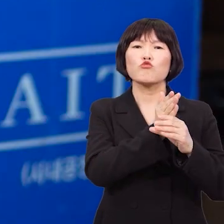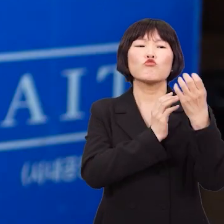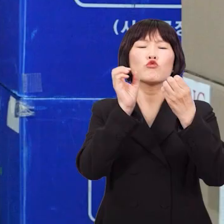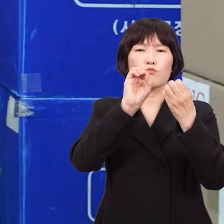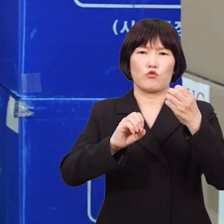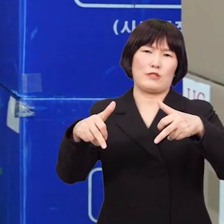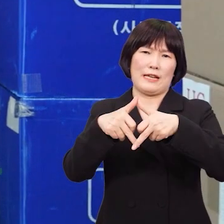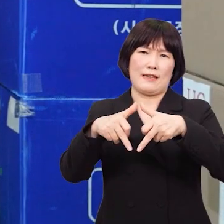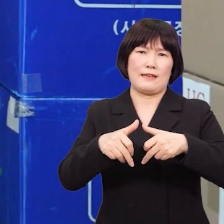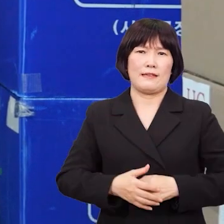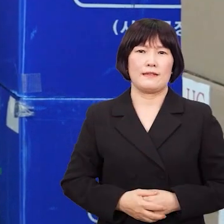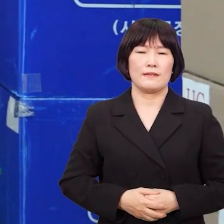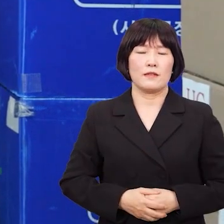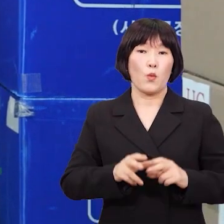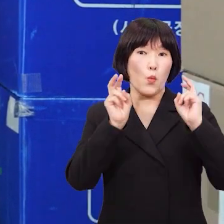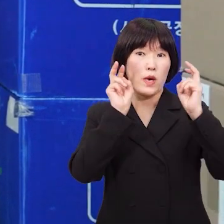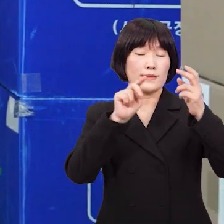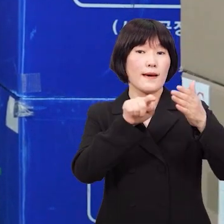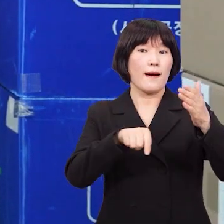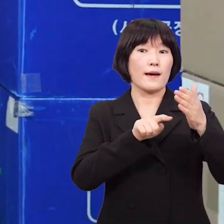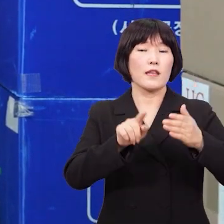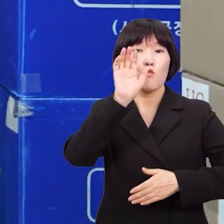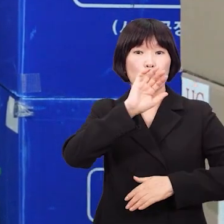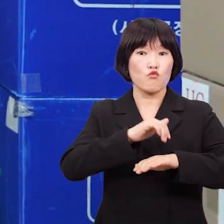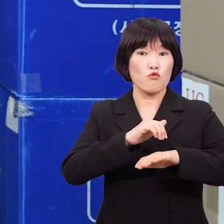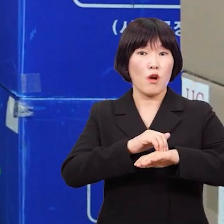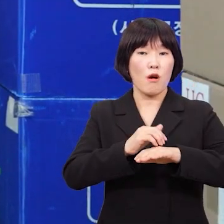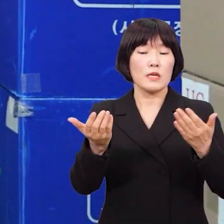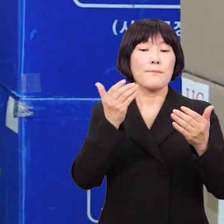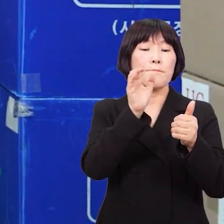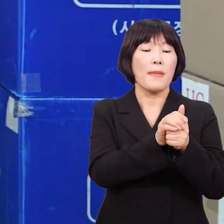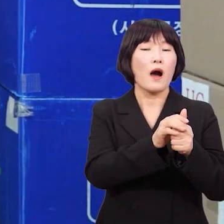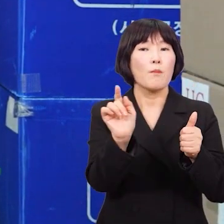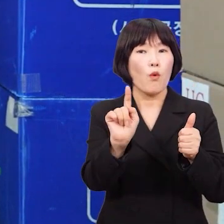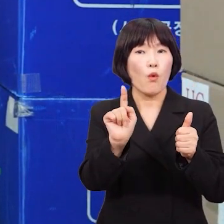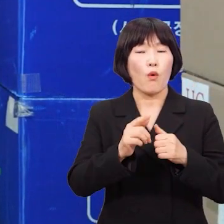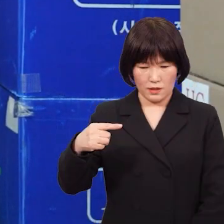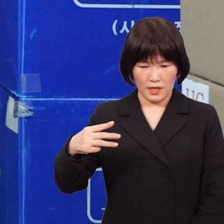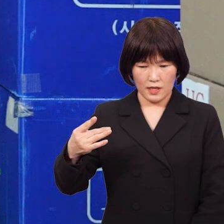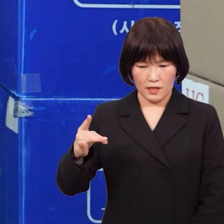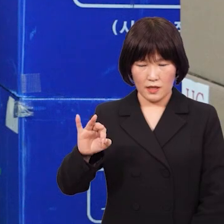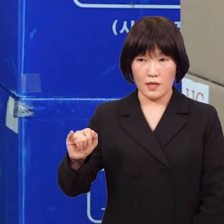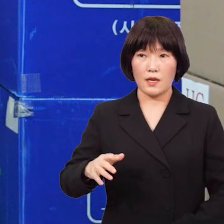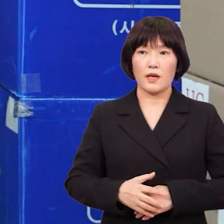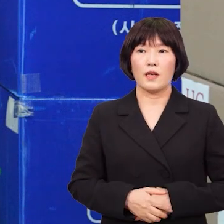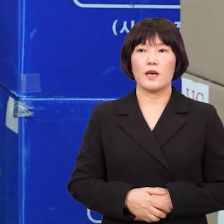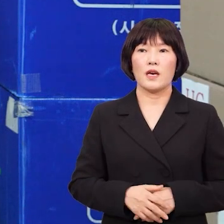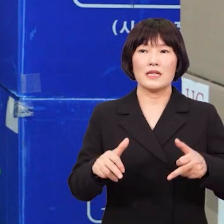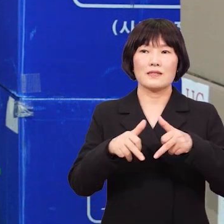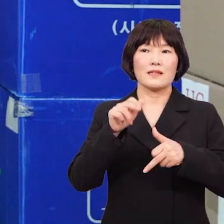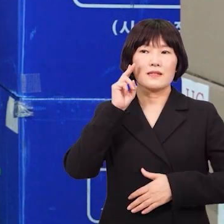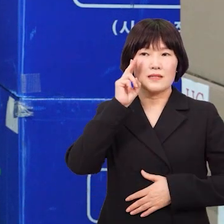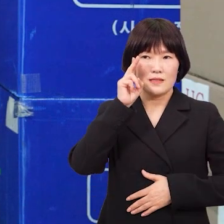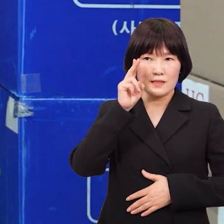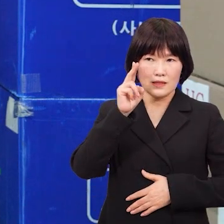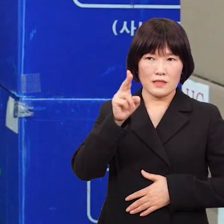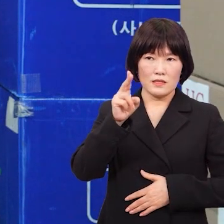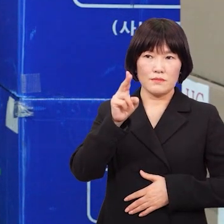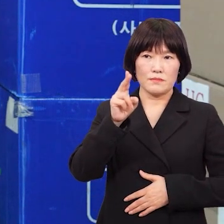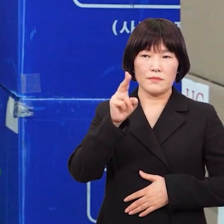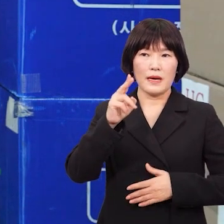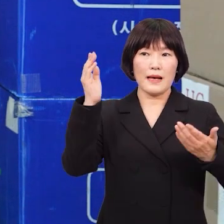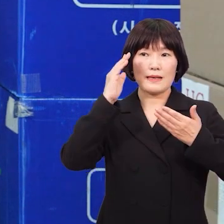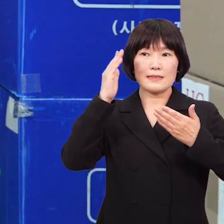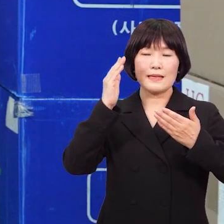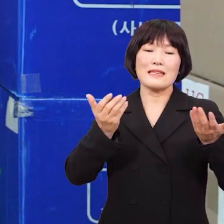근로자입니다. 사업체에서 훈련생들은 어떤 업무를 하나요? 주 생산품은 특별히 자동차 지원하거나 부품으로 제공하는 게